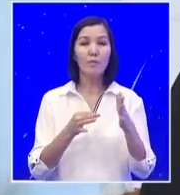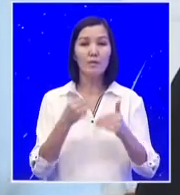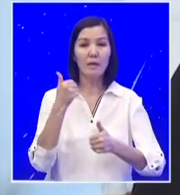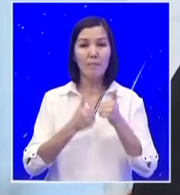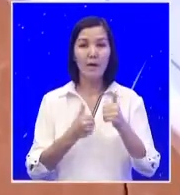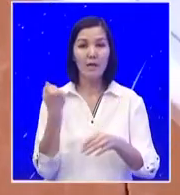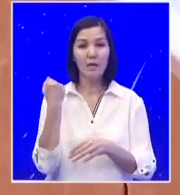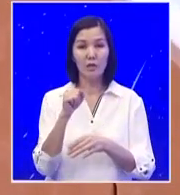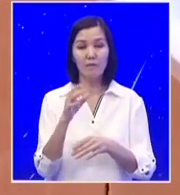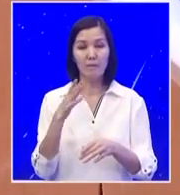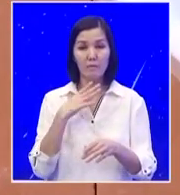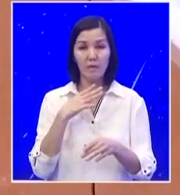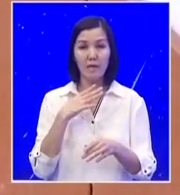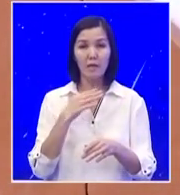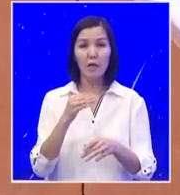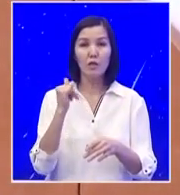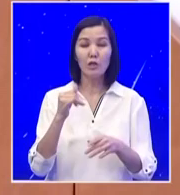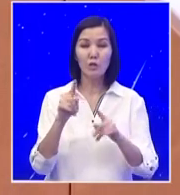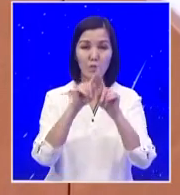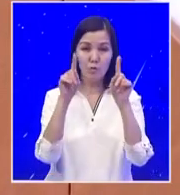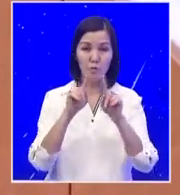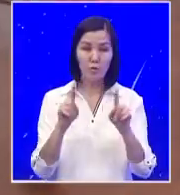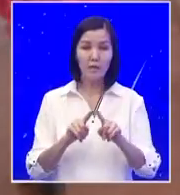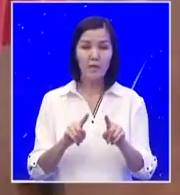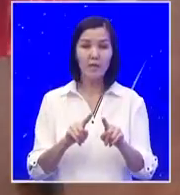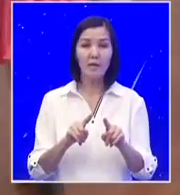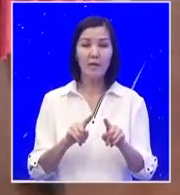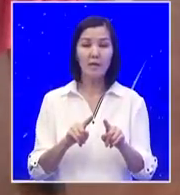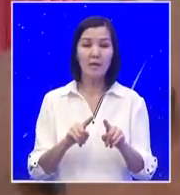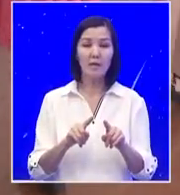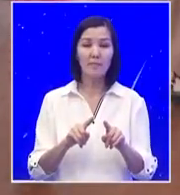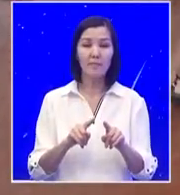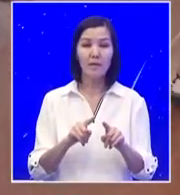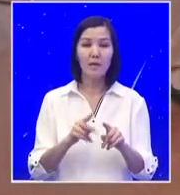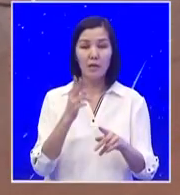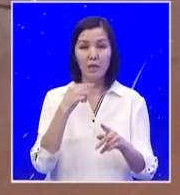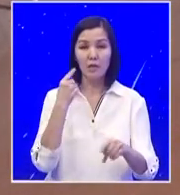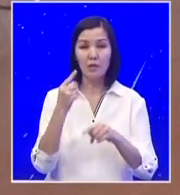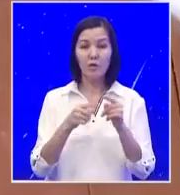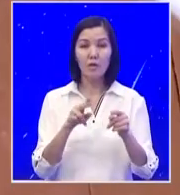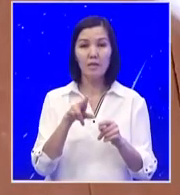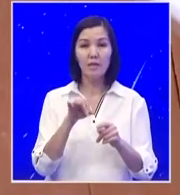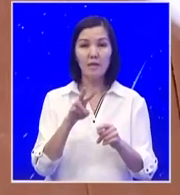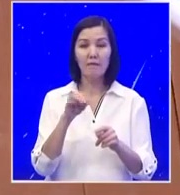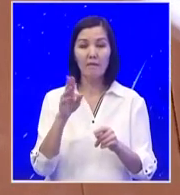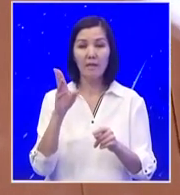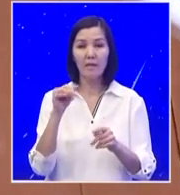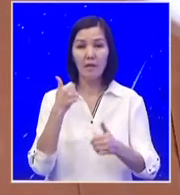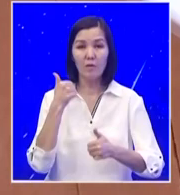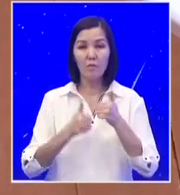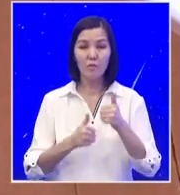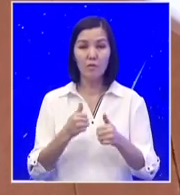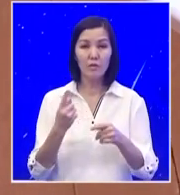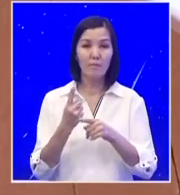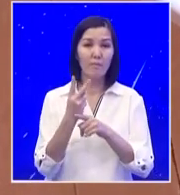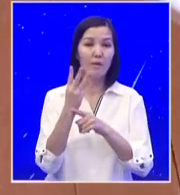жүлделі орындардан көрініп келеді. Жетсу жұлдыздары өңірдегі өнерпаздар арасында дәстүрлі түрде өтетін дельфинарий конкурсында да бірнеше жыл